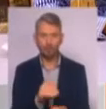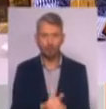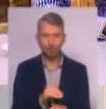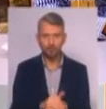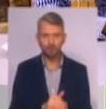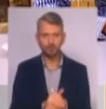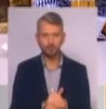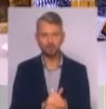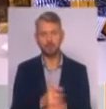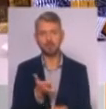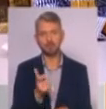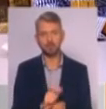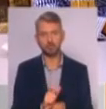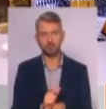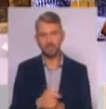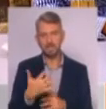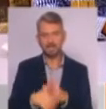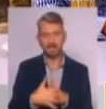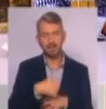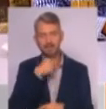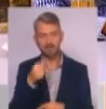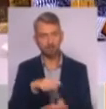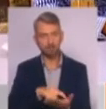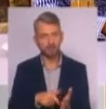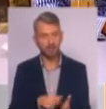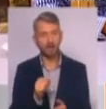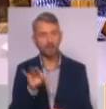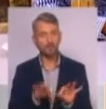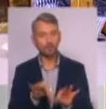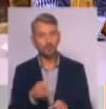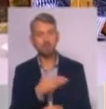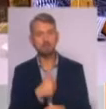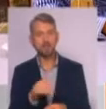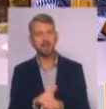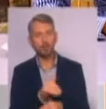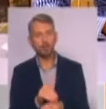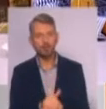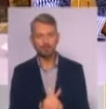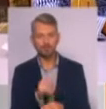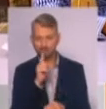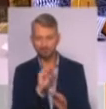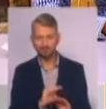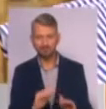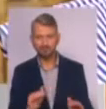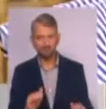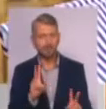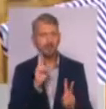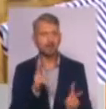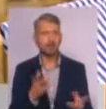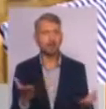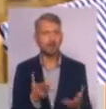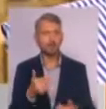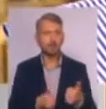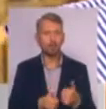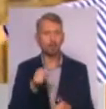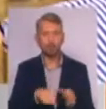сказала, більш середні та старші класи, а восени ми заохочуємо маленьких діток. Не знаю, який конкурс